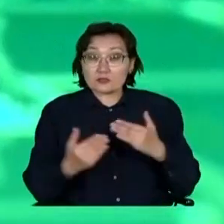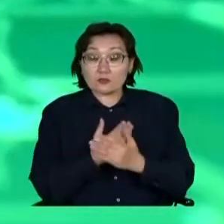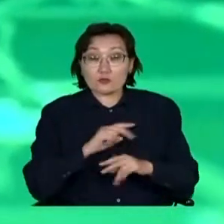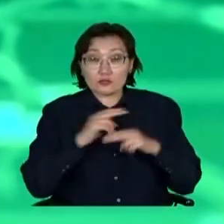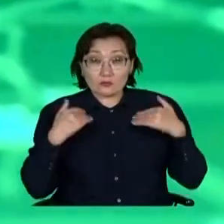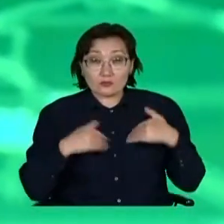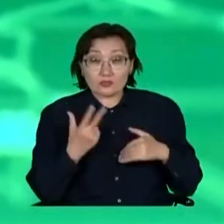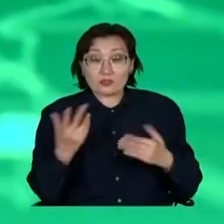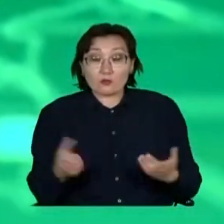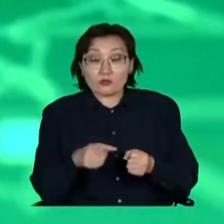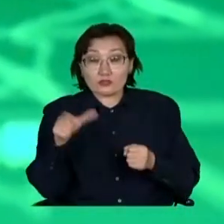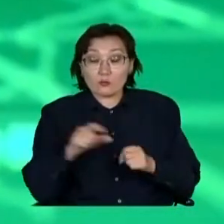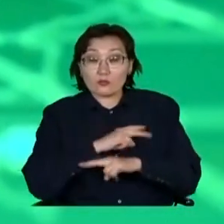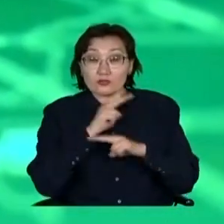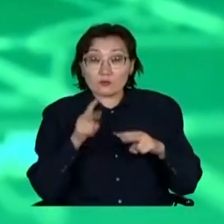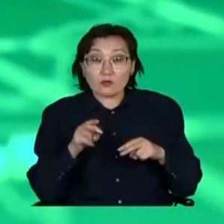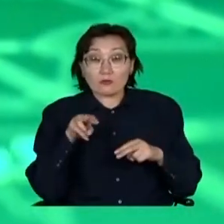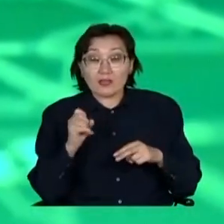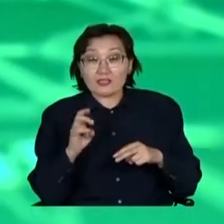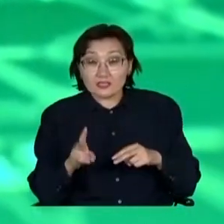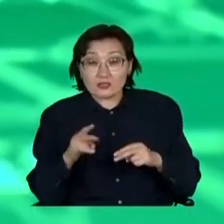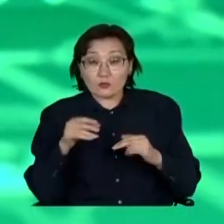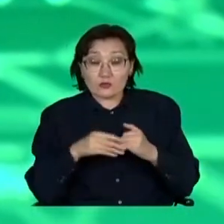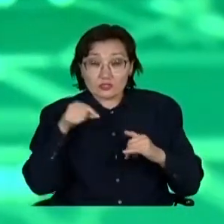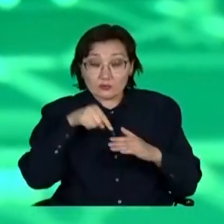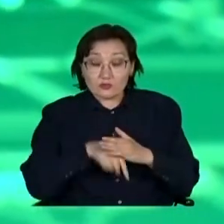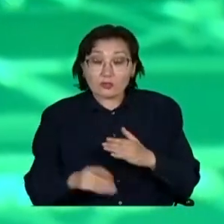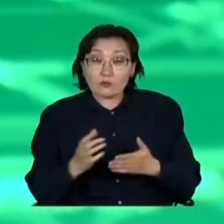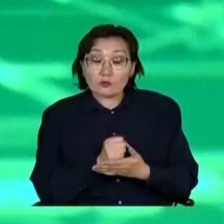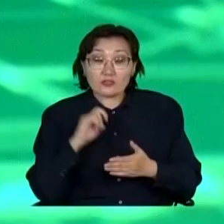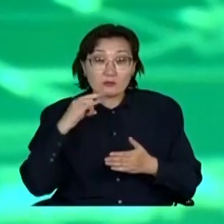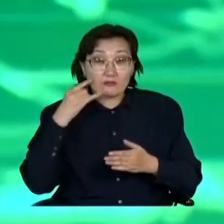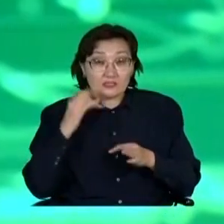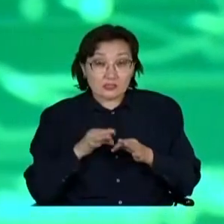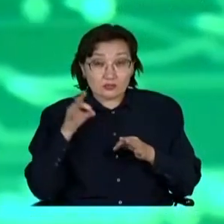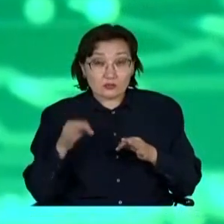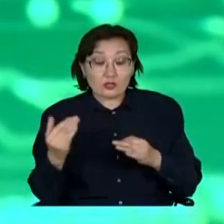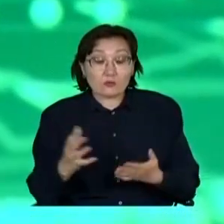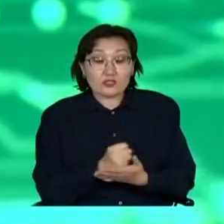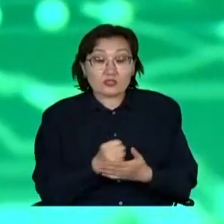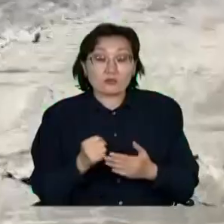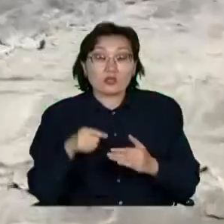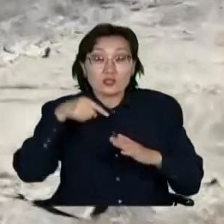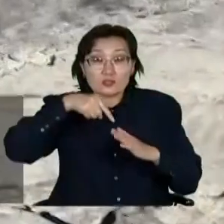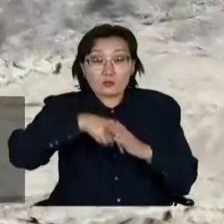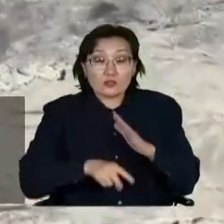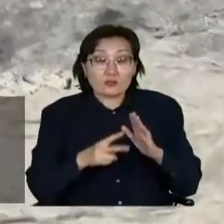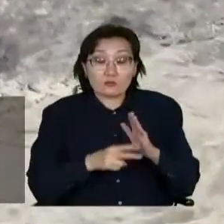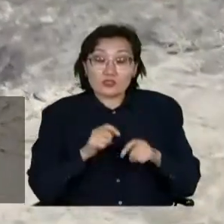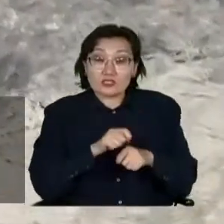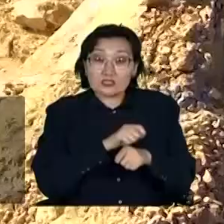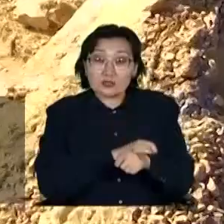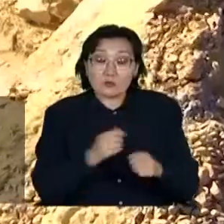Тело третьего спасателя, погибшего на Майкаинском руднике, нашли в Павлодарской области. Его обнаружили на глубине 70 метров